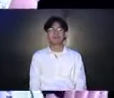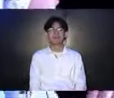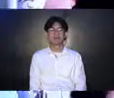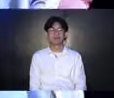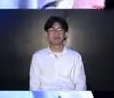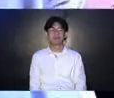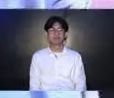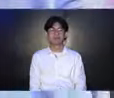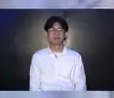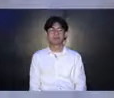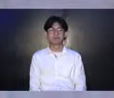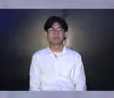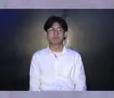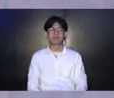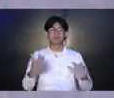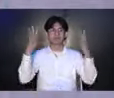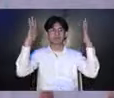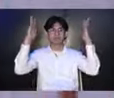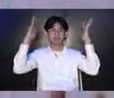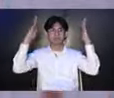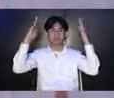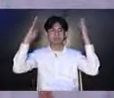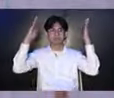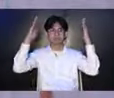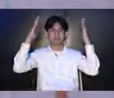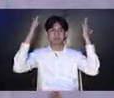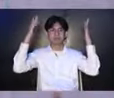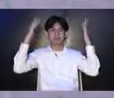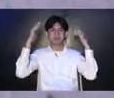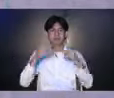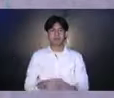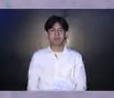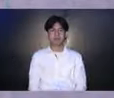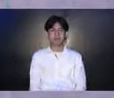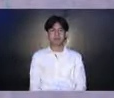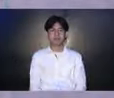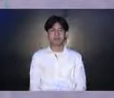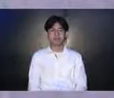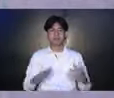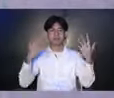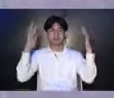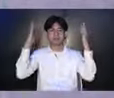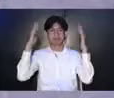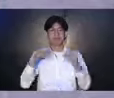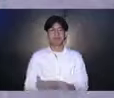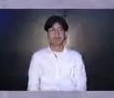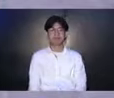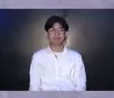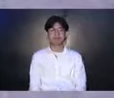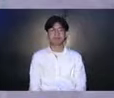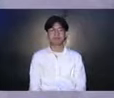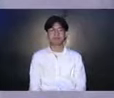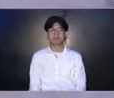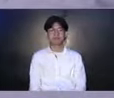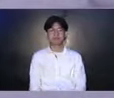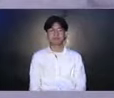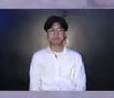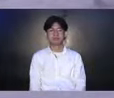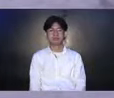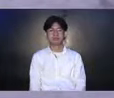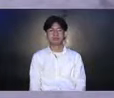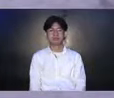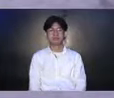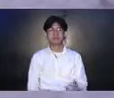path. Give the Lord a big hand. Bless His name. Thank you, Jesus. Before you sit down, look at